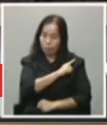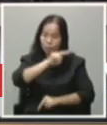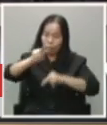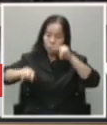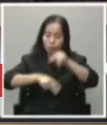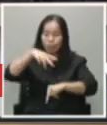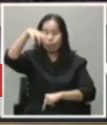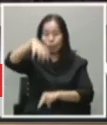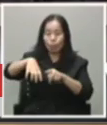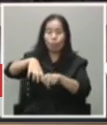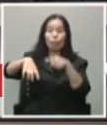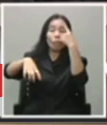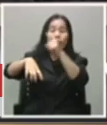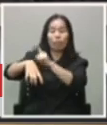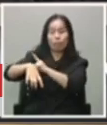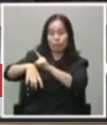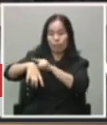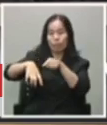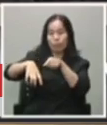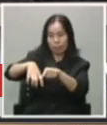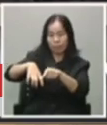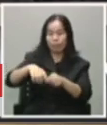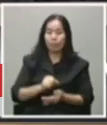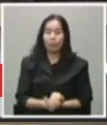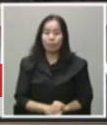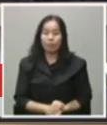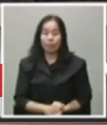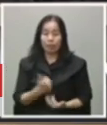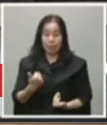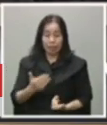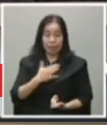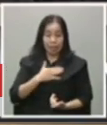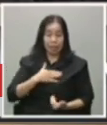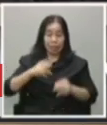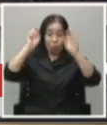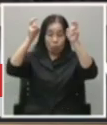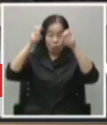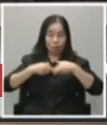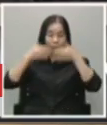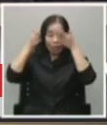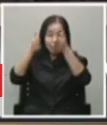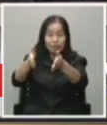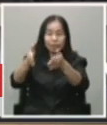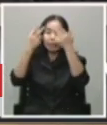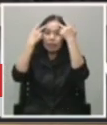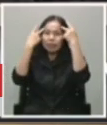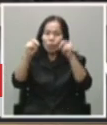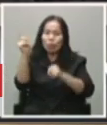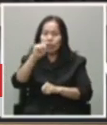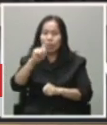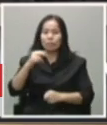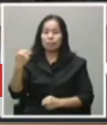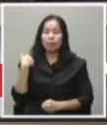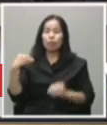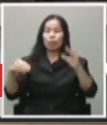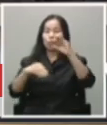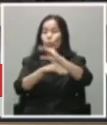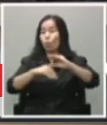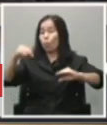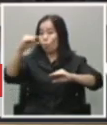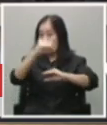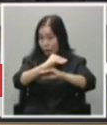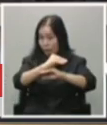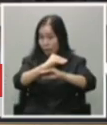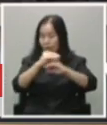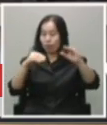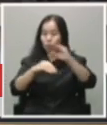กอันครับเรียนท่านประธานนะครับข้อหาที่ผมจะต้องกล่าวหาท่านนายกจริงๆแล้วเนี่ยมีการโครงการจัดซื้